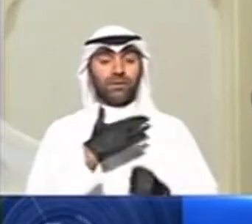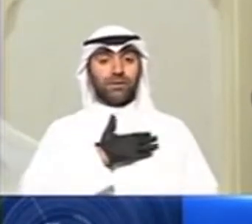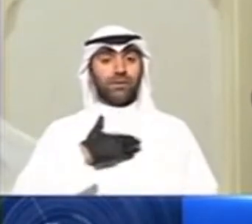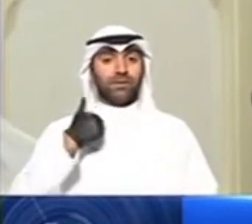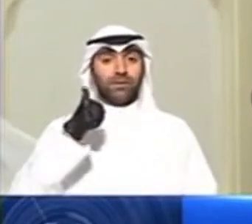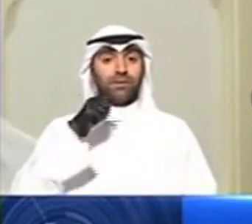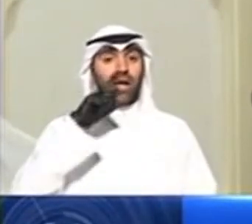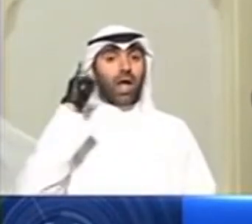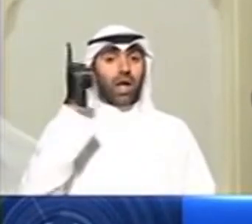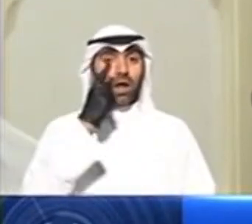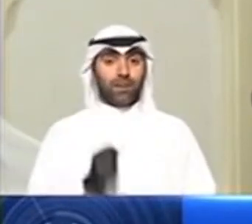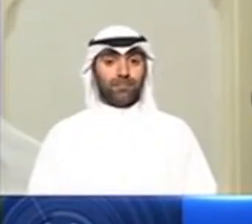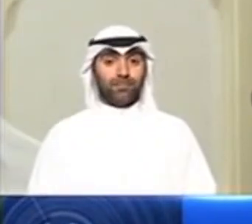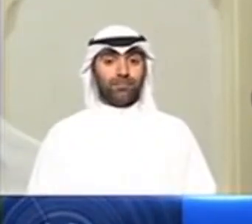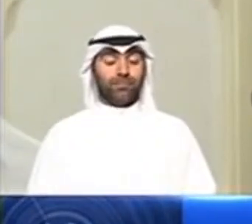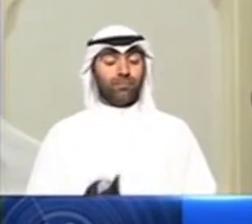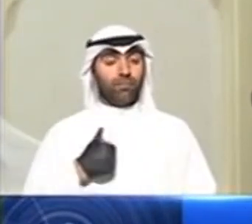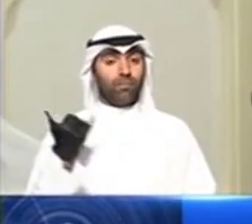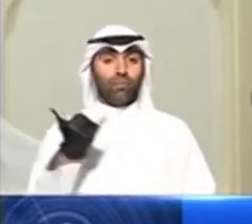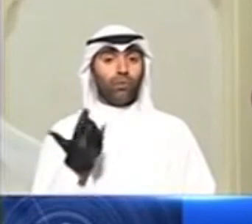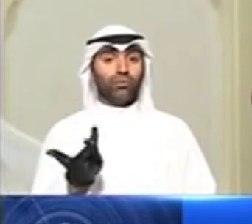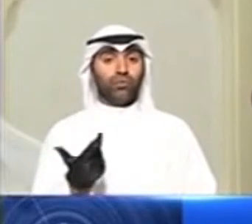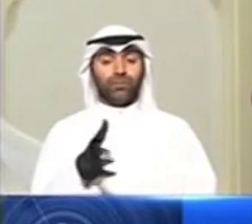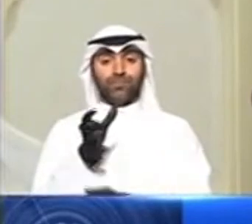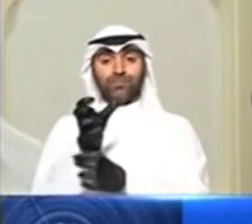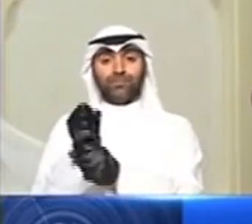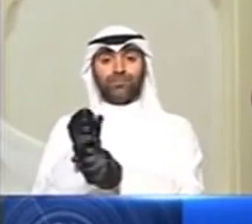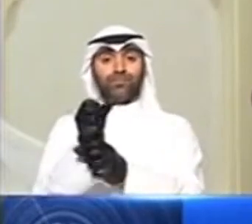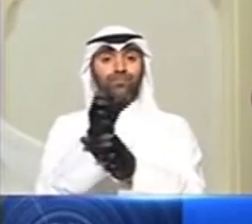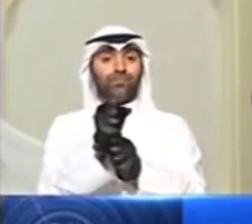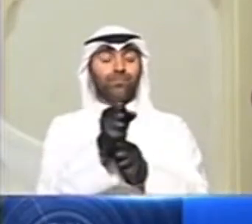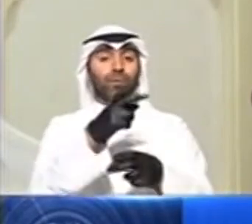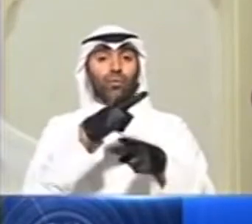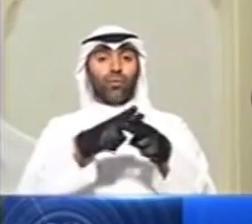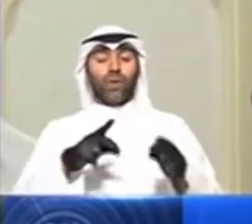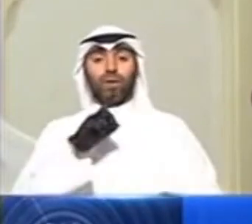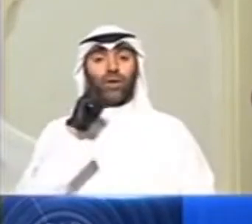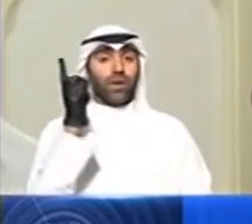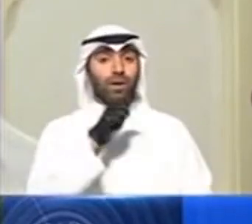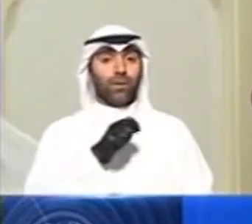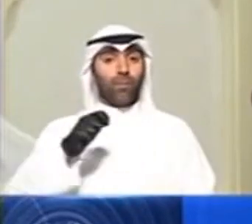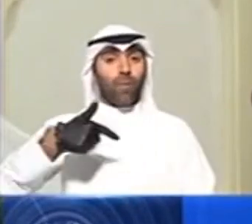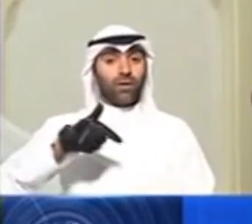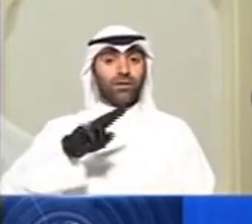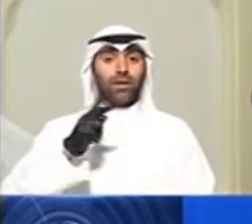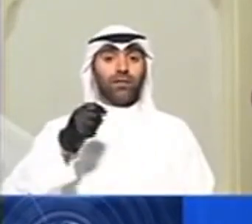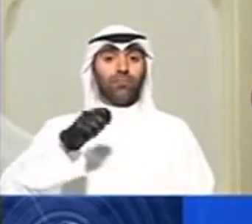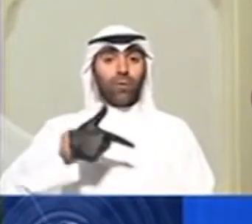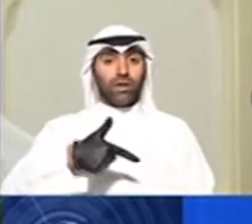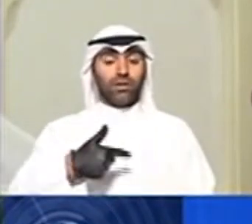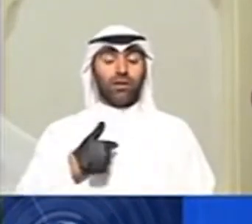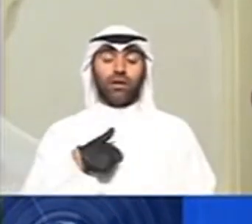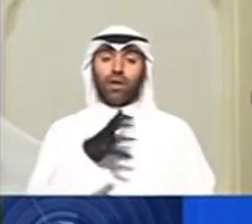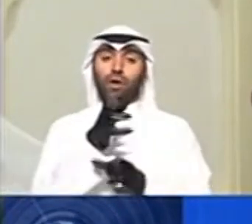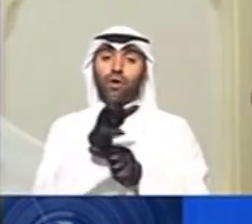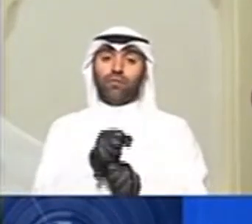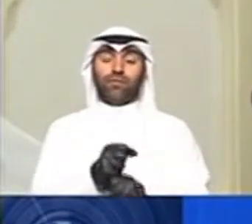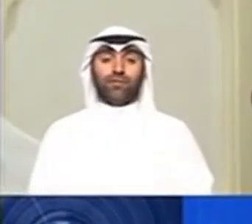يعني نقدر نحمي المواطنين والمقيمين على أرض هذه البلد. اليوم سجلنا طال عمرك من بداية